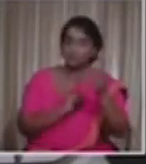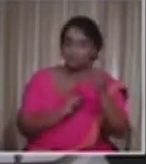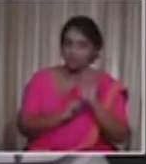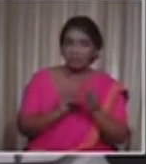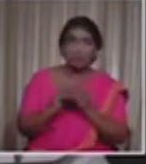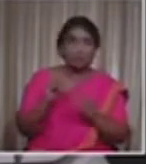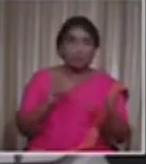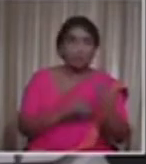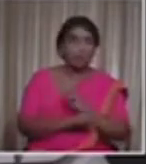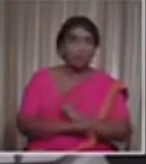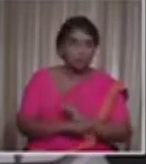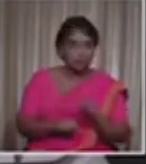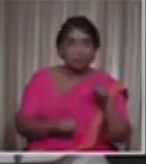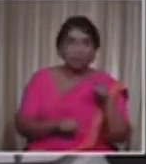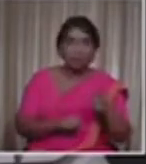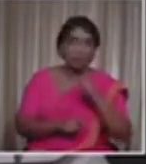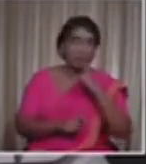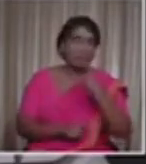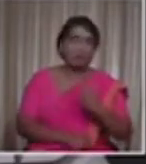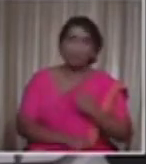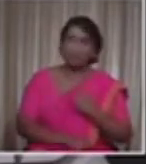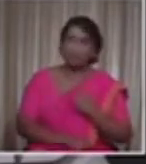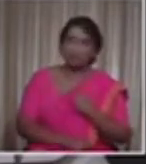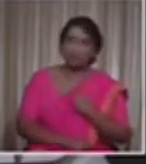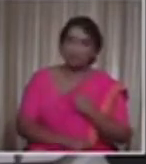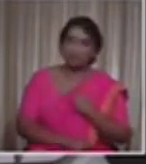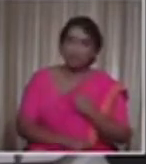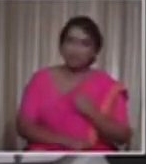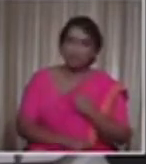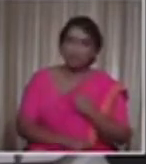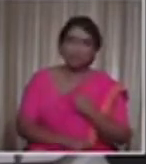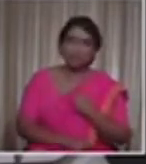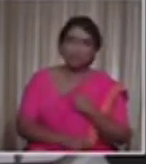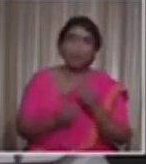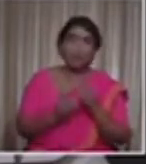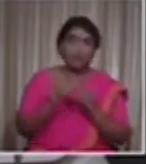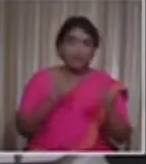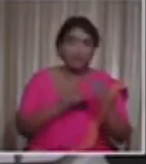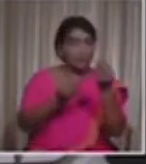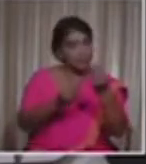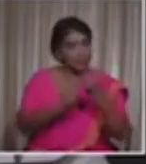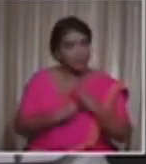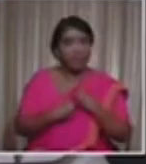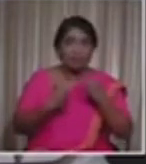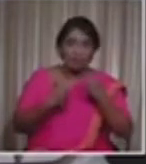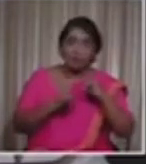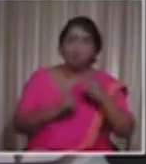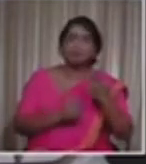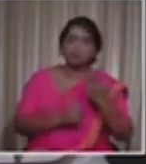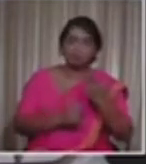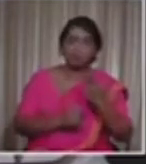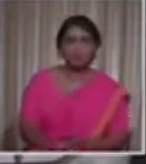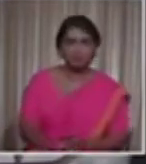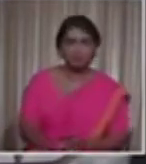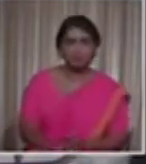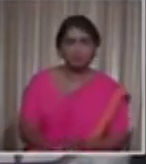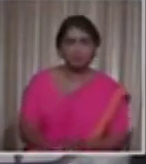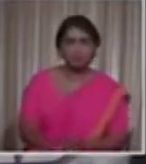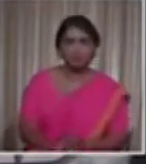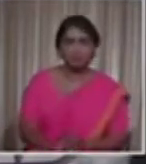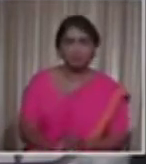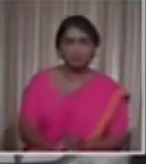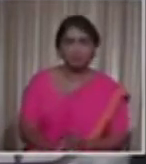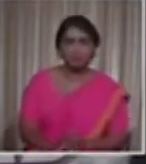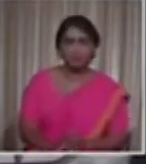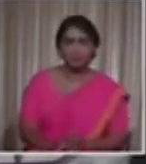විකල්පයක් නැතුව මේක අහන එකෙන් මට කියන්න විකල්පයක් දෙන්න. ඒ විකල්පය හරිද නැද්ද කියලා මම කියන්න. මට